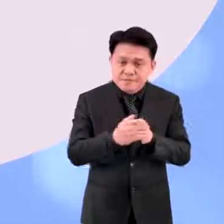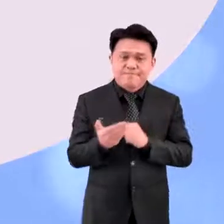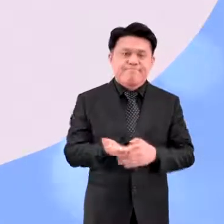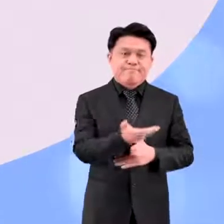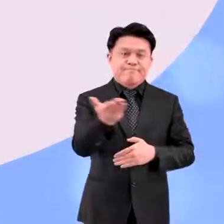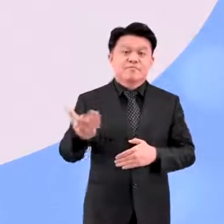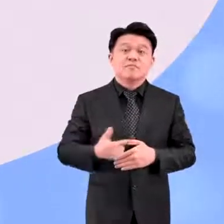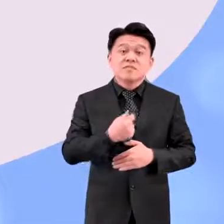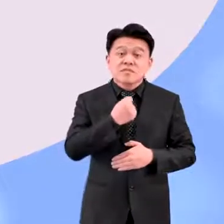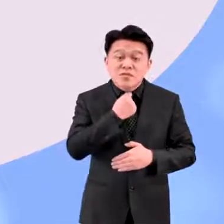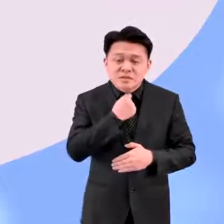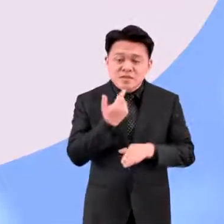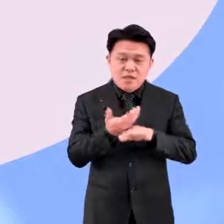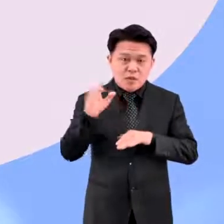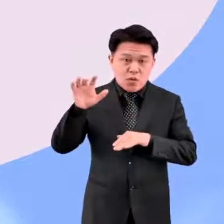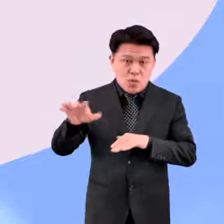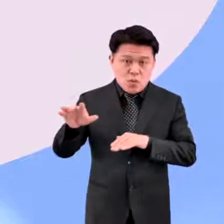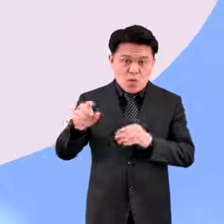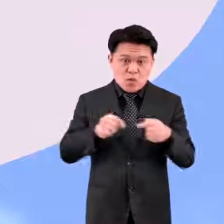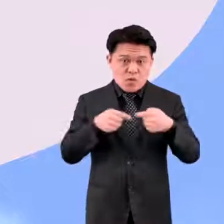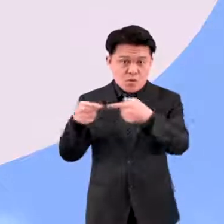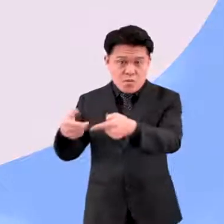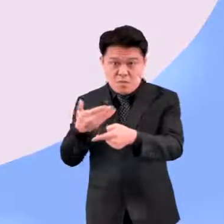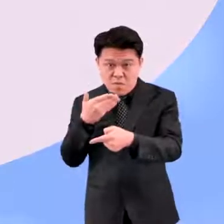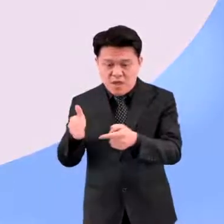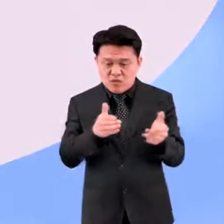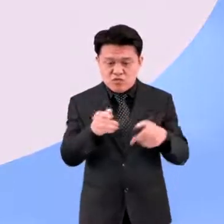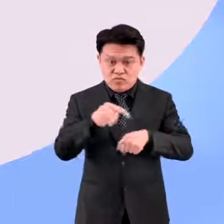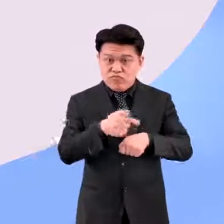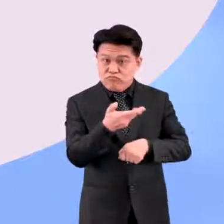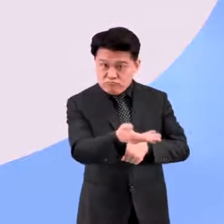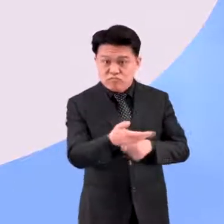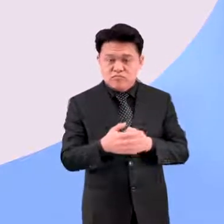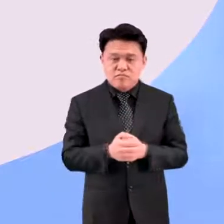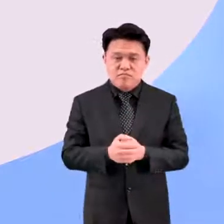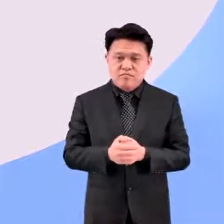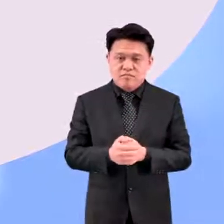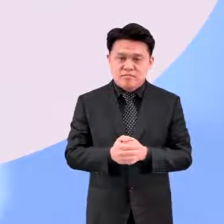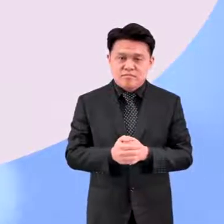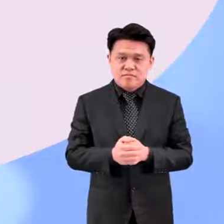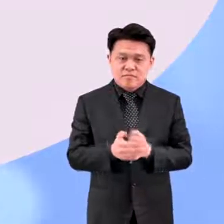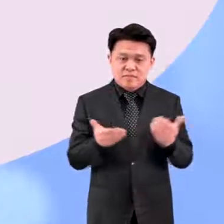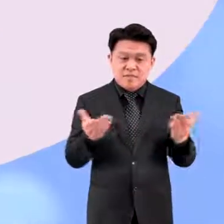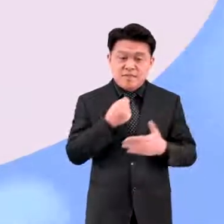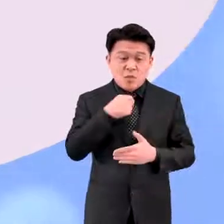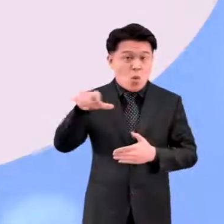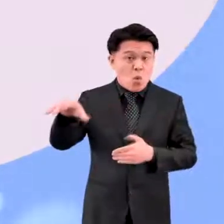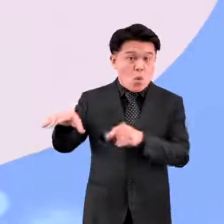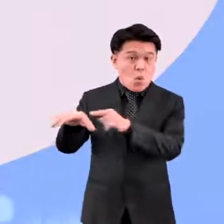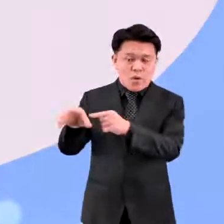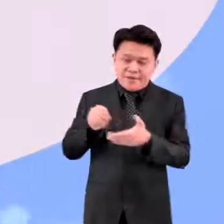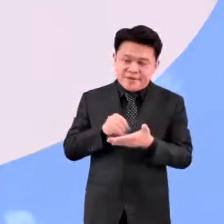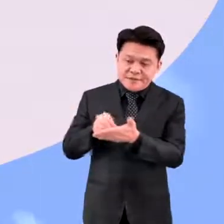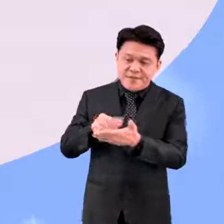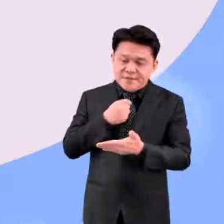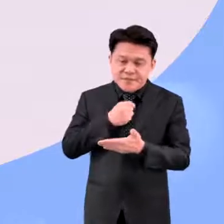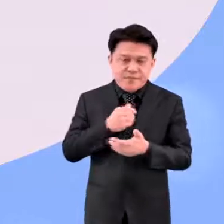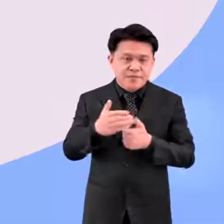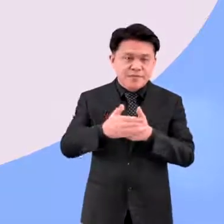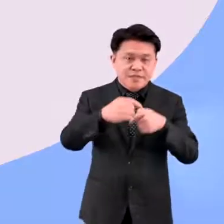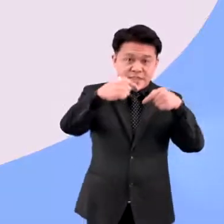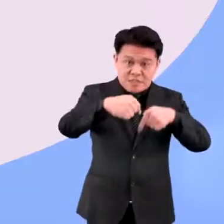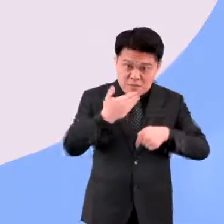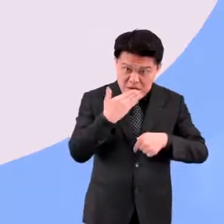사업은 여러분이 원하는 다른 곳으로 취업할 수 있도록 준비 시간도 드립니다. 일하고 싶은 곳에 취업을